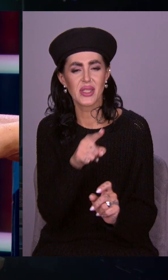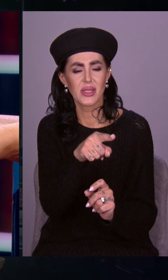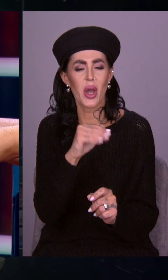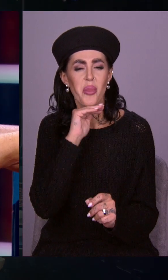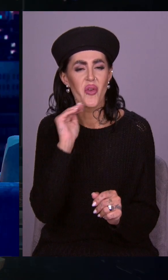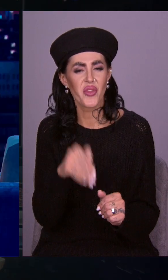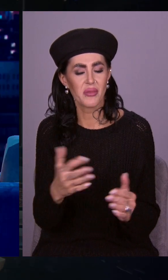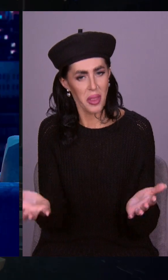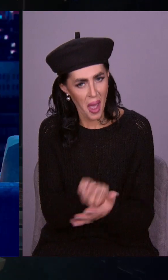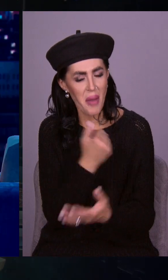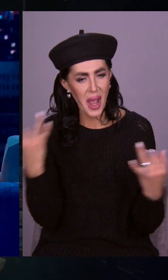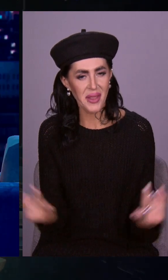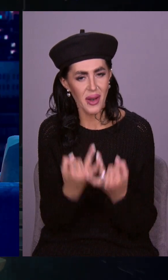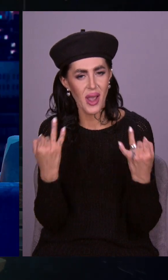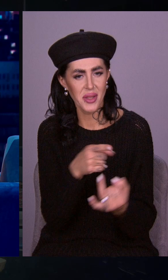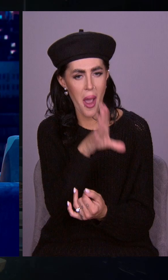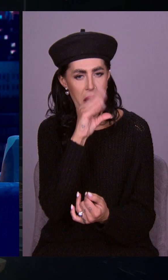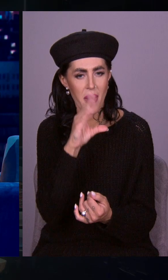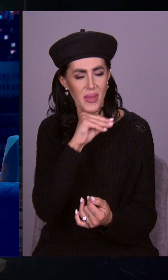б тут залишилася ще послухати.